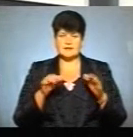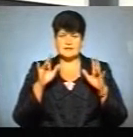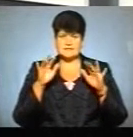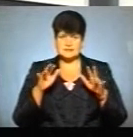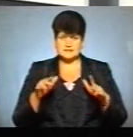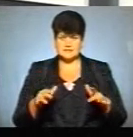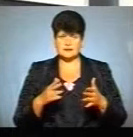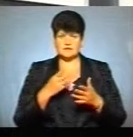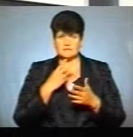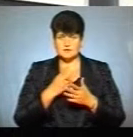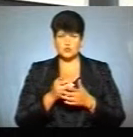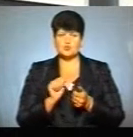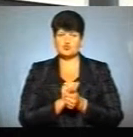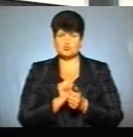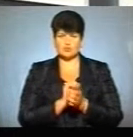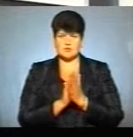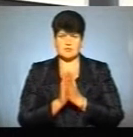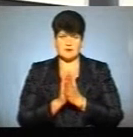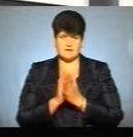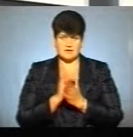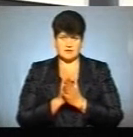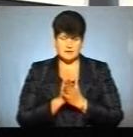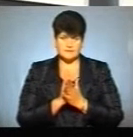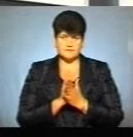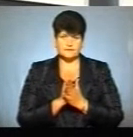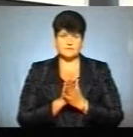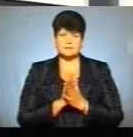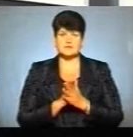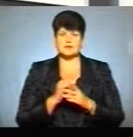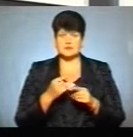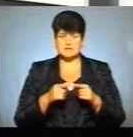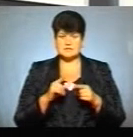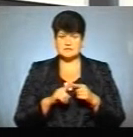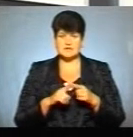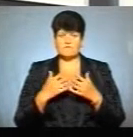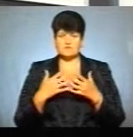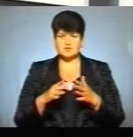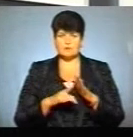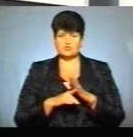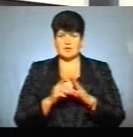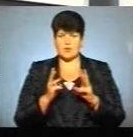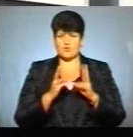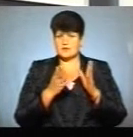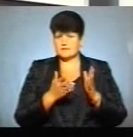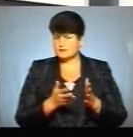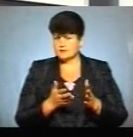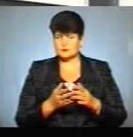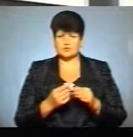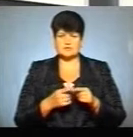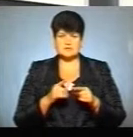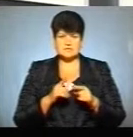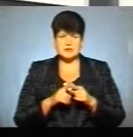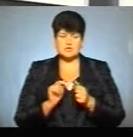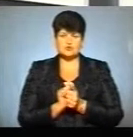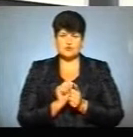суха трава, сухостій, він з ранньої весни, як встановлюється суха погода, вже починає горіти. Тобто суха трава актуальна для